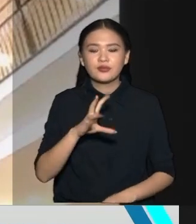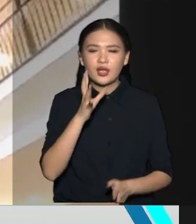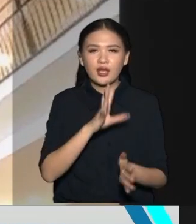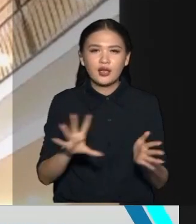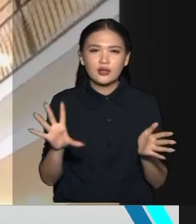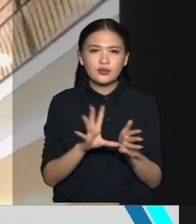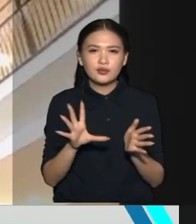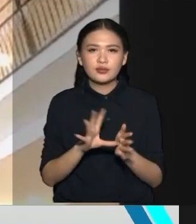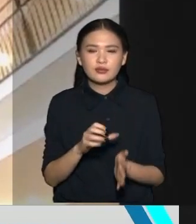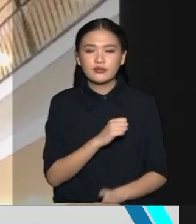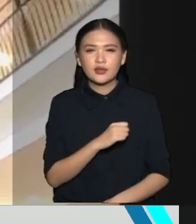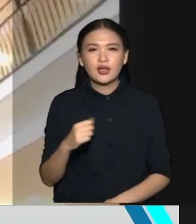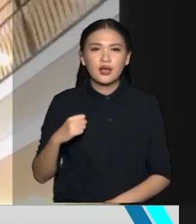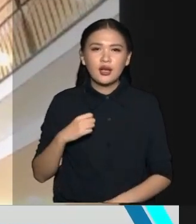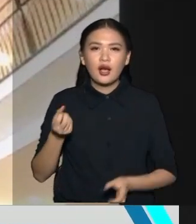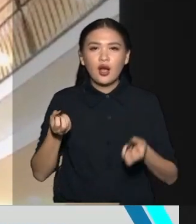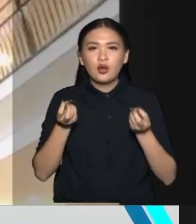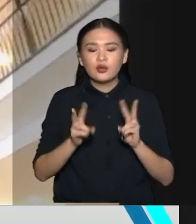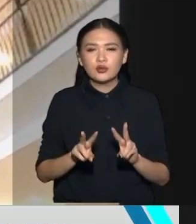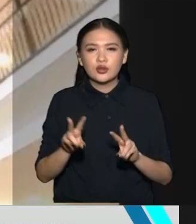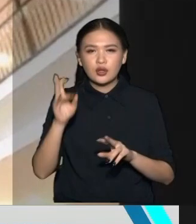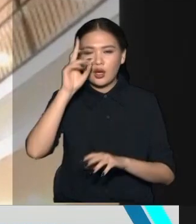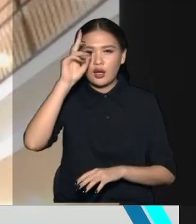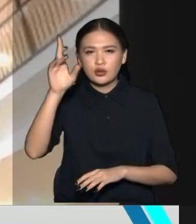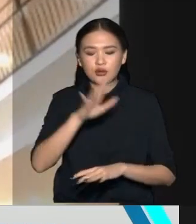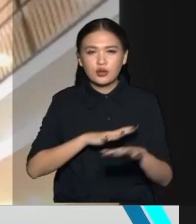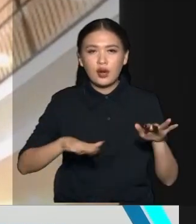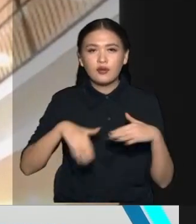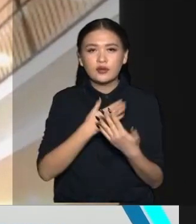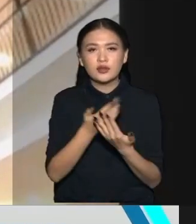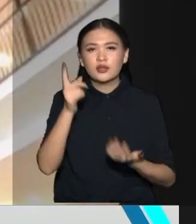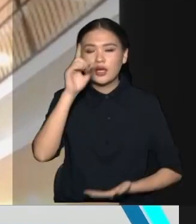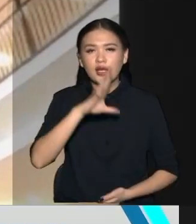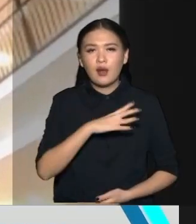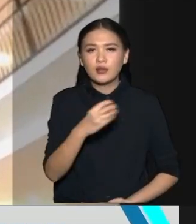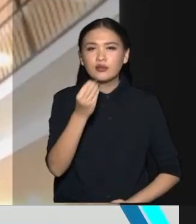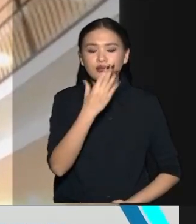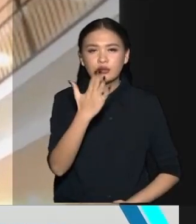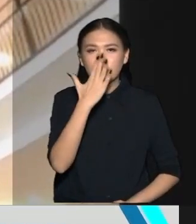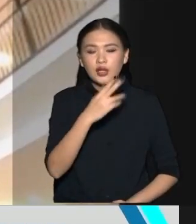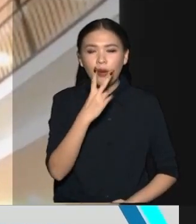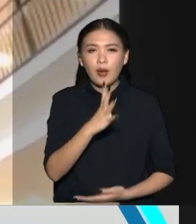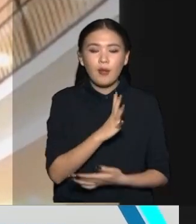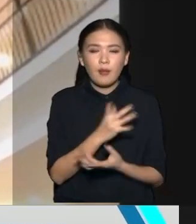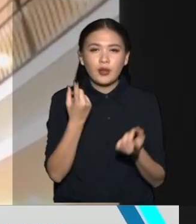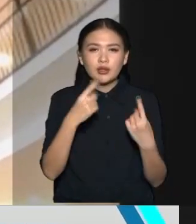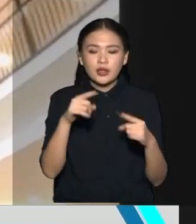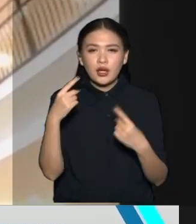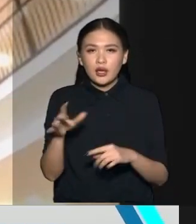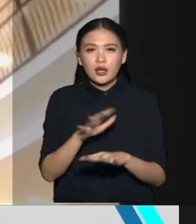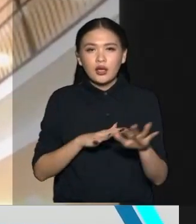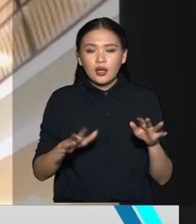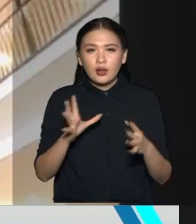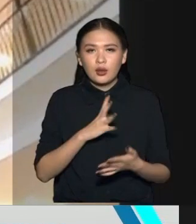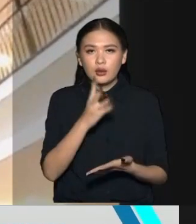бойынша ең қауіпсіз мемлекет. Өйткені, мәселен, өзіңіздер жақсы білесіздер, Японияда Фукусима болды, басқа мемлекеттері де болды. Бұрынғы